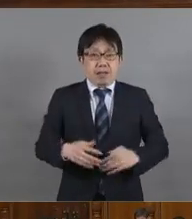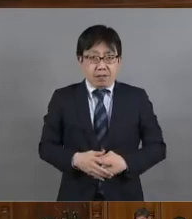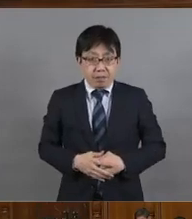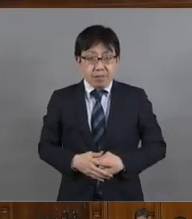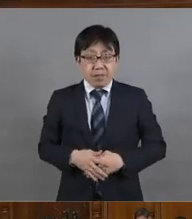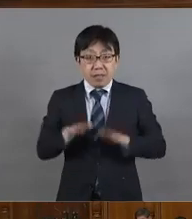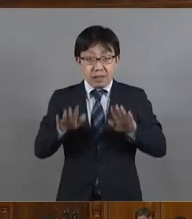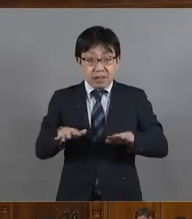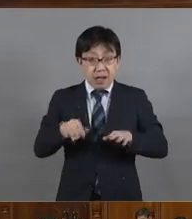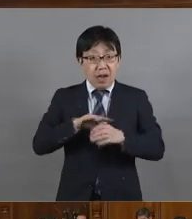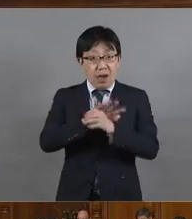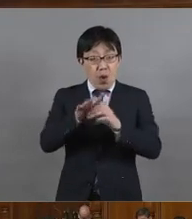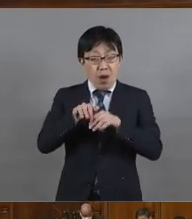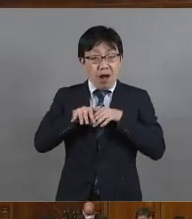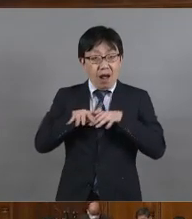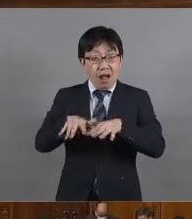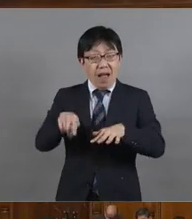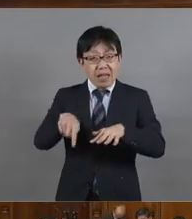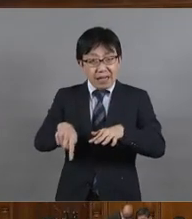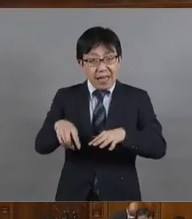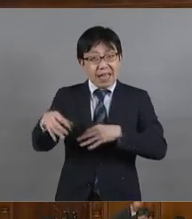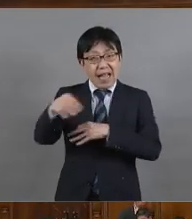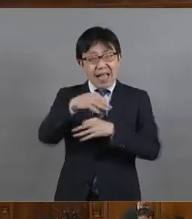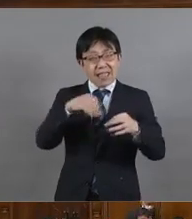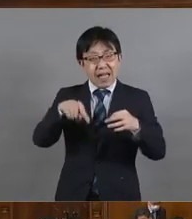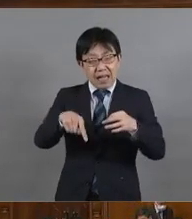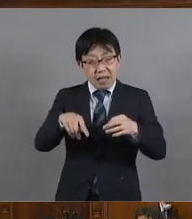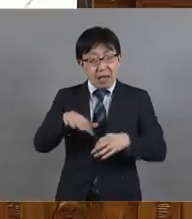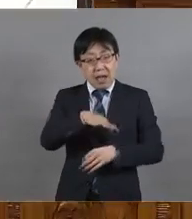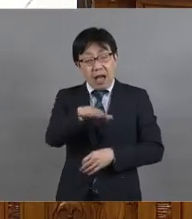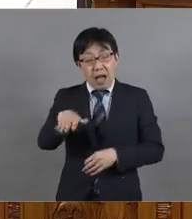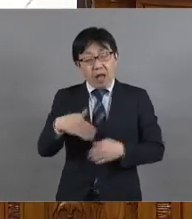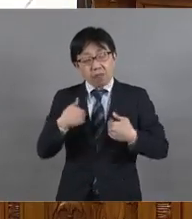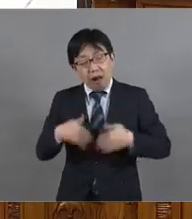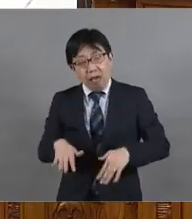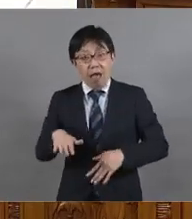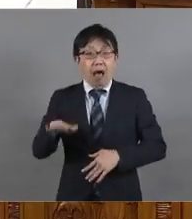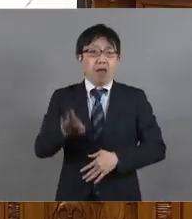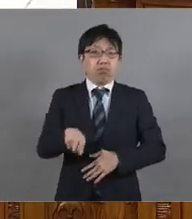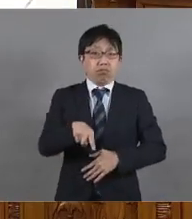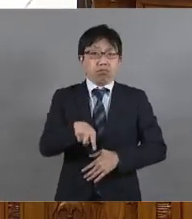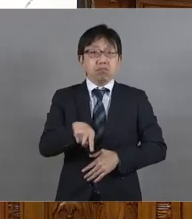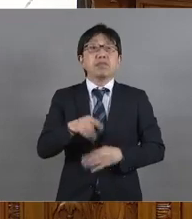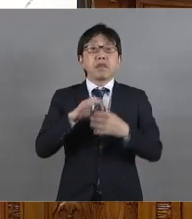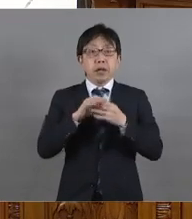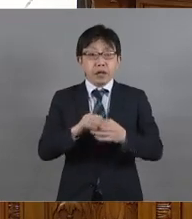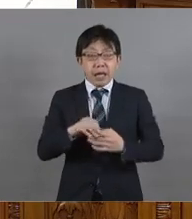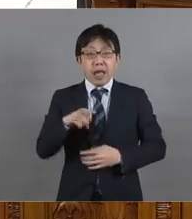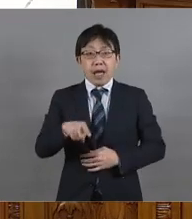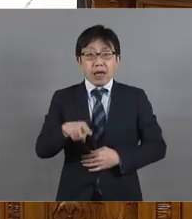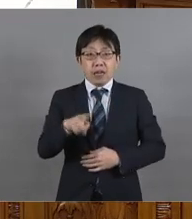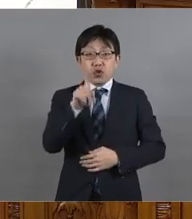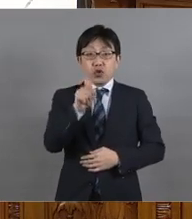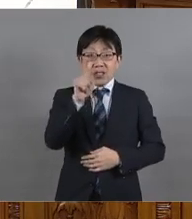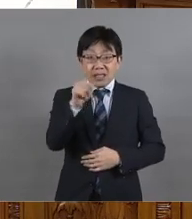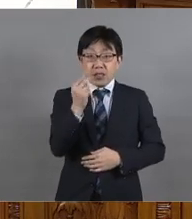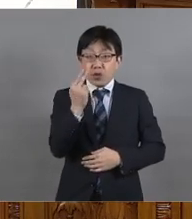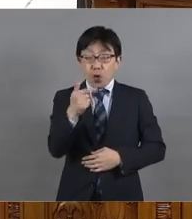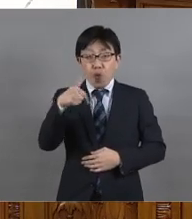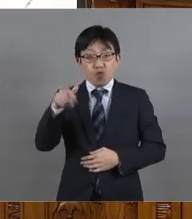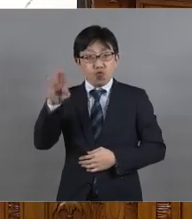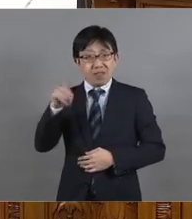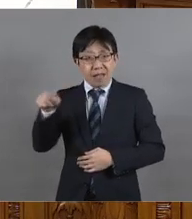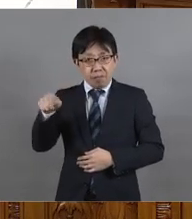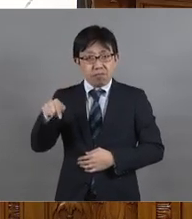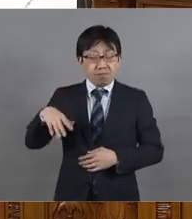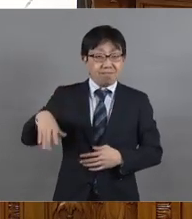による経済の下振れリスクに十分な注意が必要です政府は今月11都府県を対象とする緊急